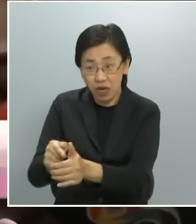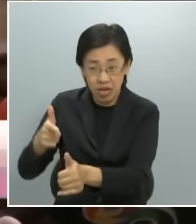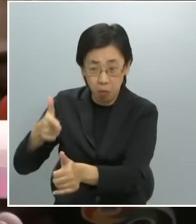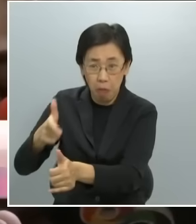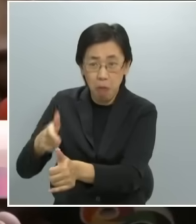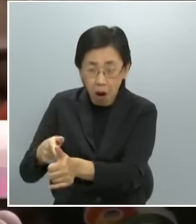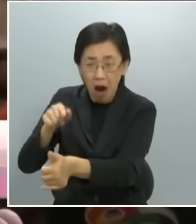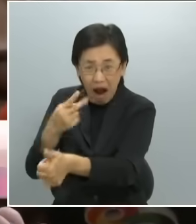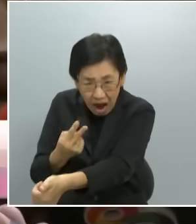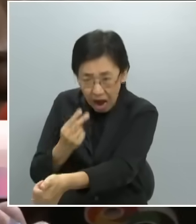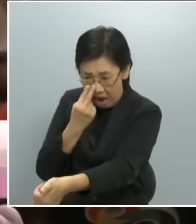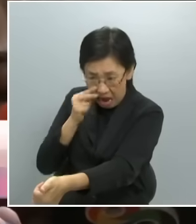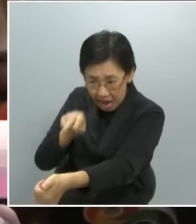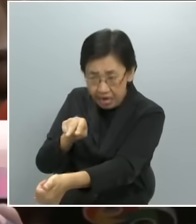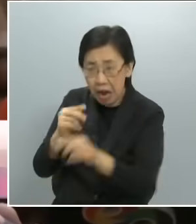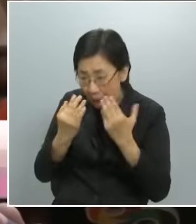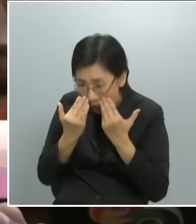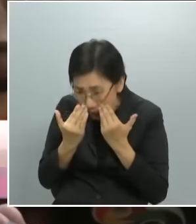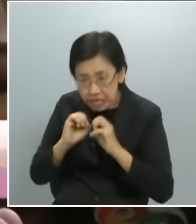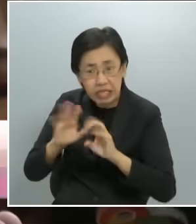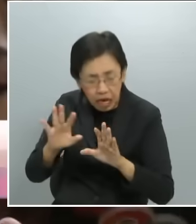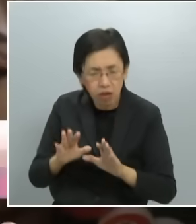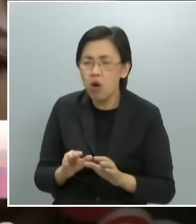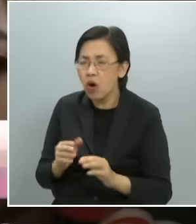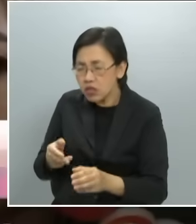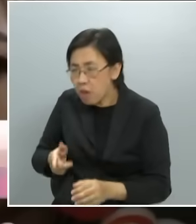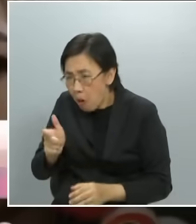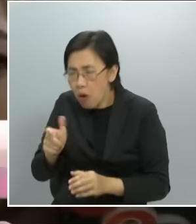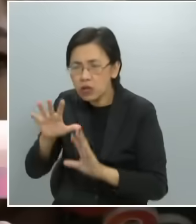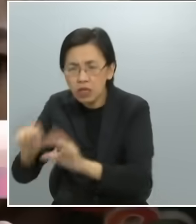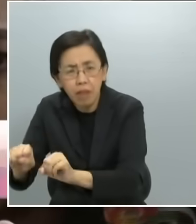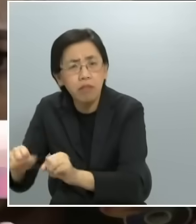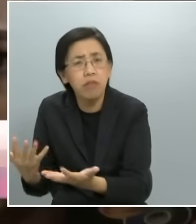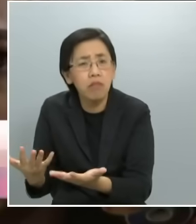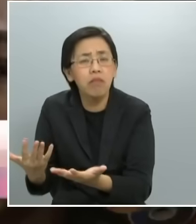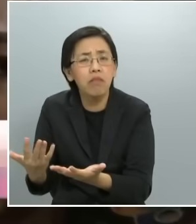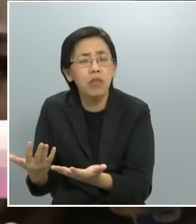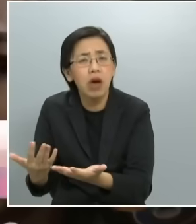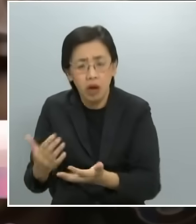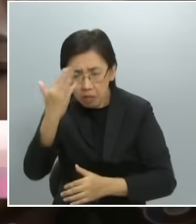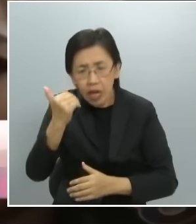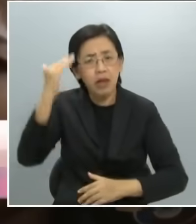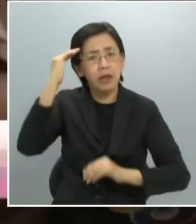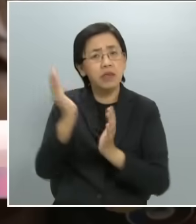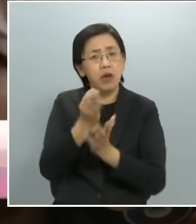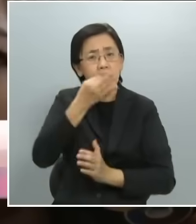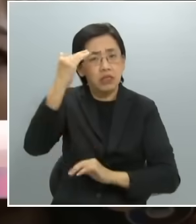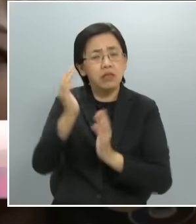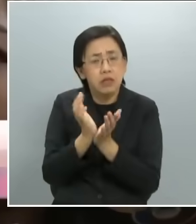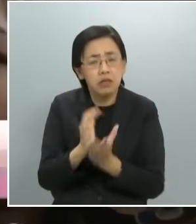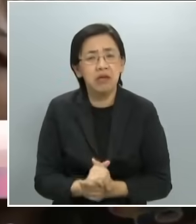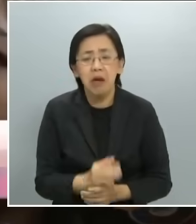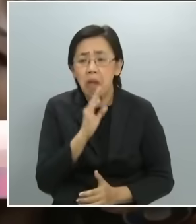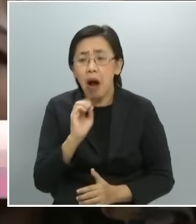ครับนะคุณต้องต้องจับคนร้ายต้องต่อสู้นะครับนะเพราะกูเป็นตำรวจนะครับคุณจะบอกไม่ได้ว่าเอ่อ